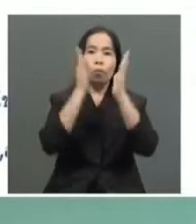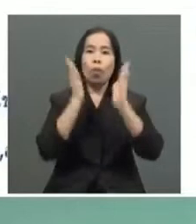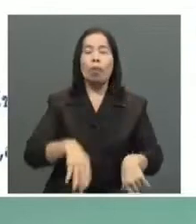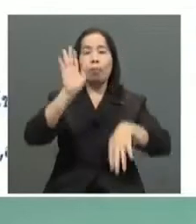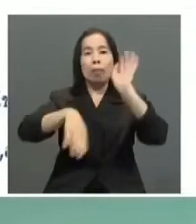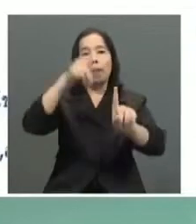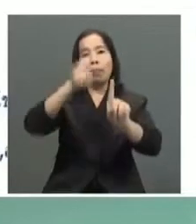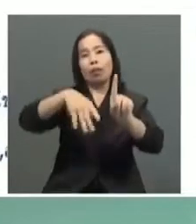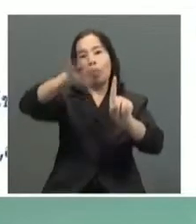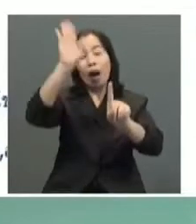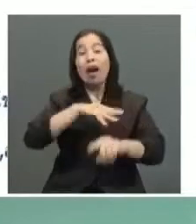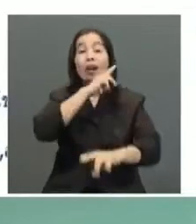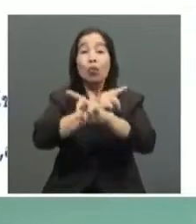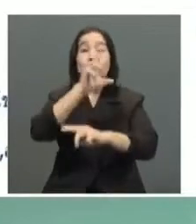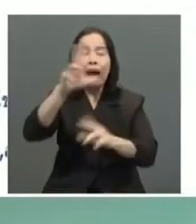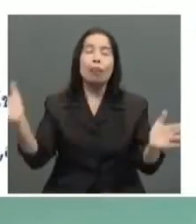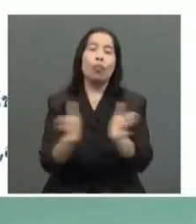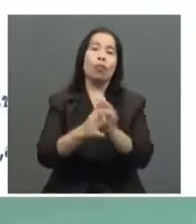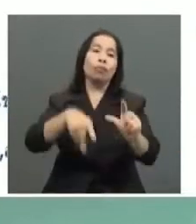เข้าไปอีกนะครับท่านทุกคนที่อยู่ในกรุงเทพและปริมณฑลสามารถลดตัวเลขนี้ได้ถ้ามารวมกับนนทบุรีสมุทรปราการด้วยแล้วพันกว่าไปแล้วถ้าคูณ3